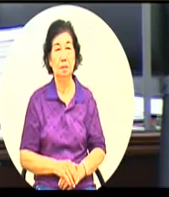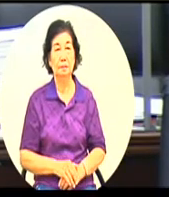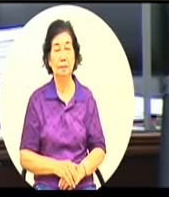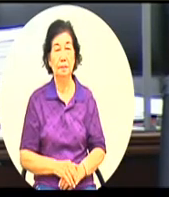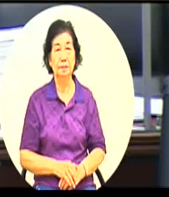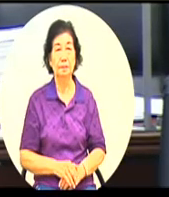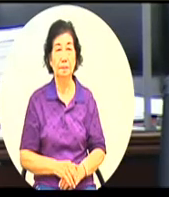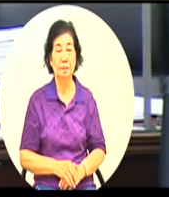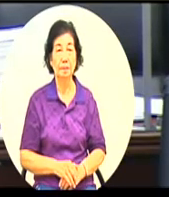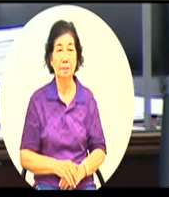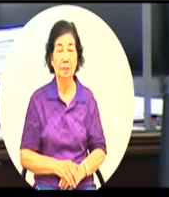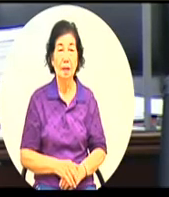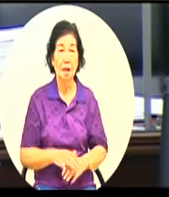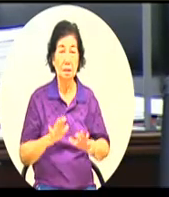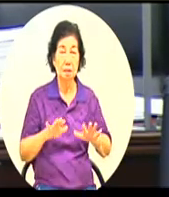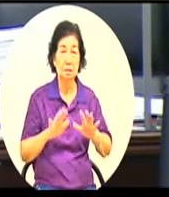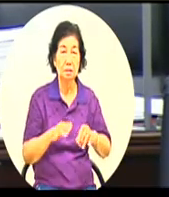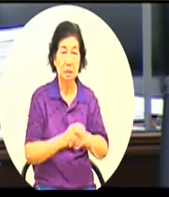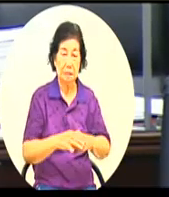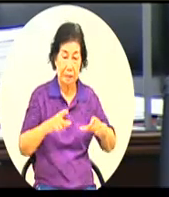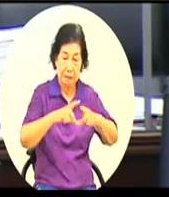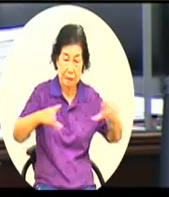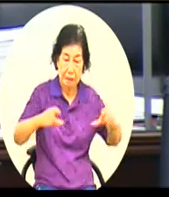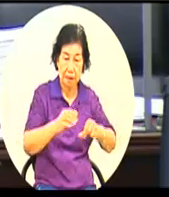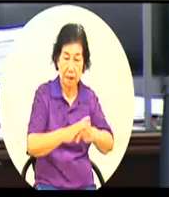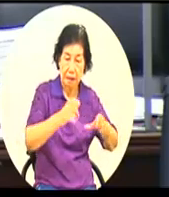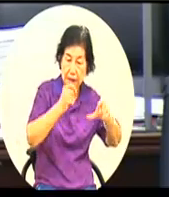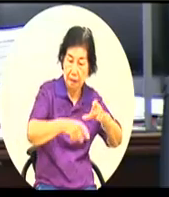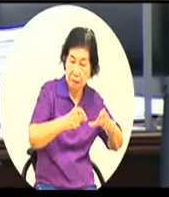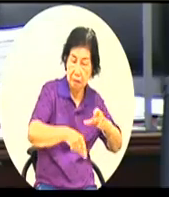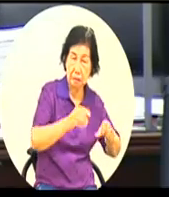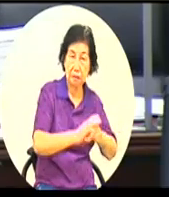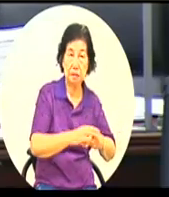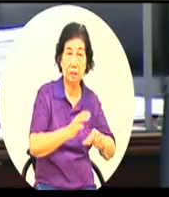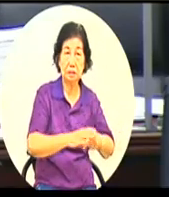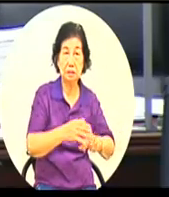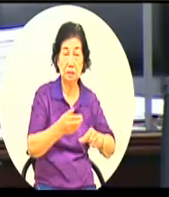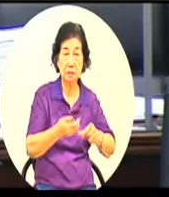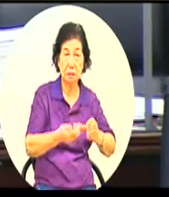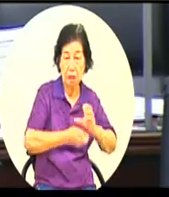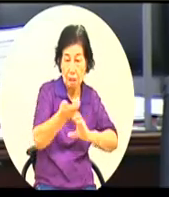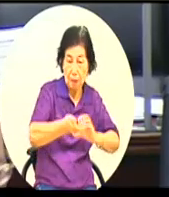创啊大企业要活鱼，中小企业无通生存。